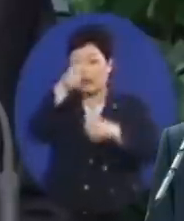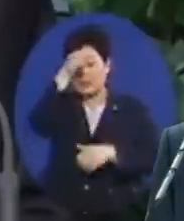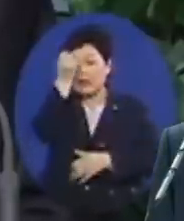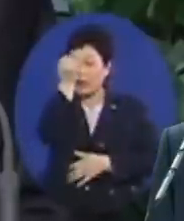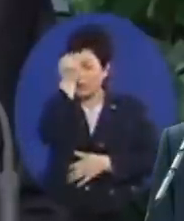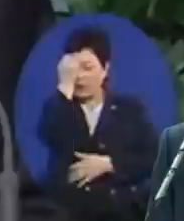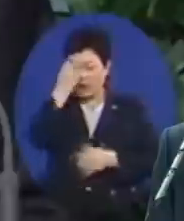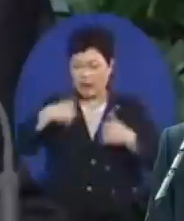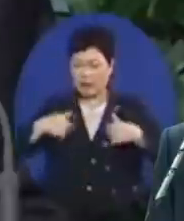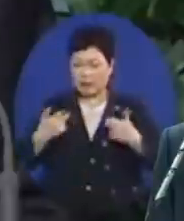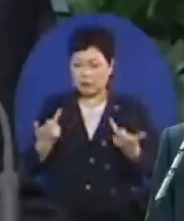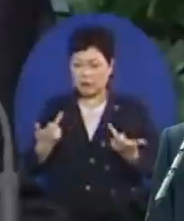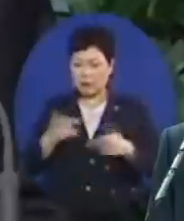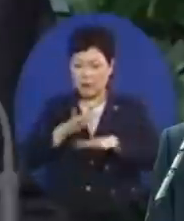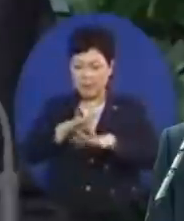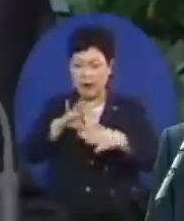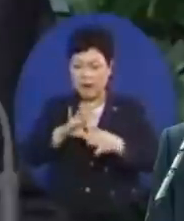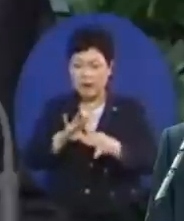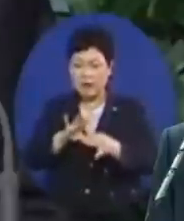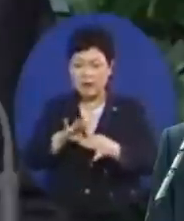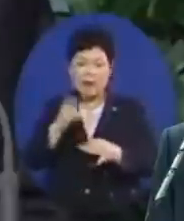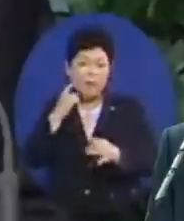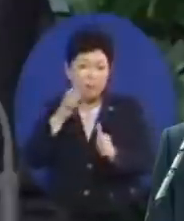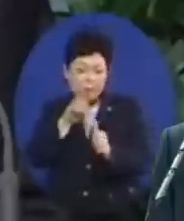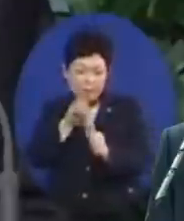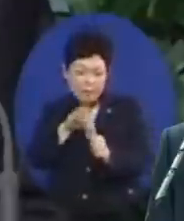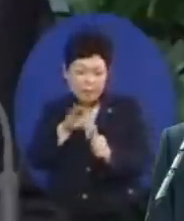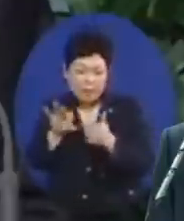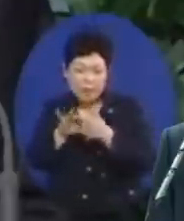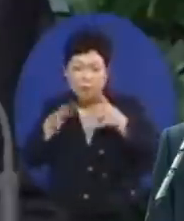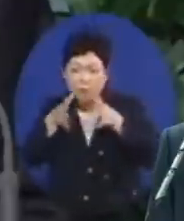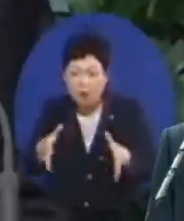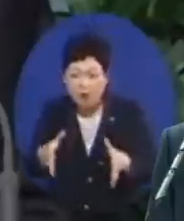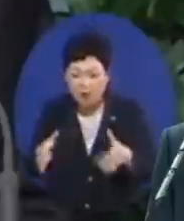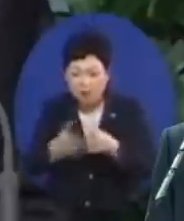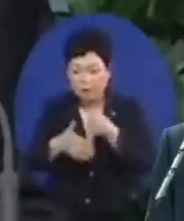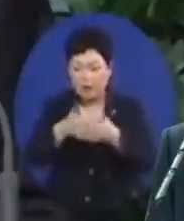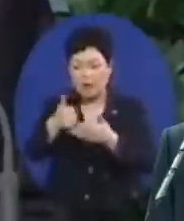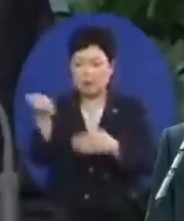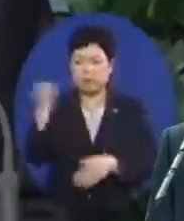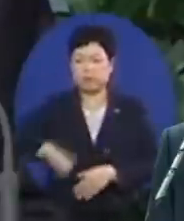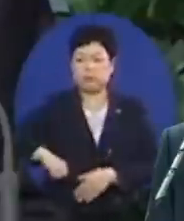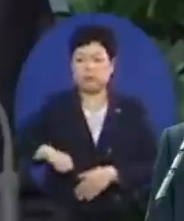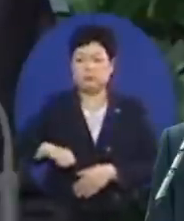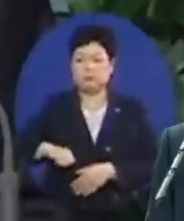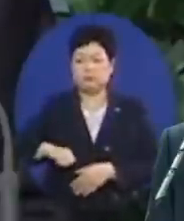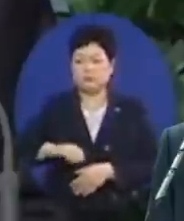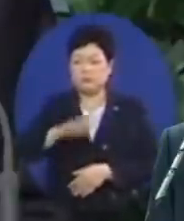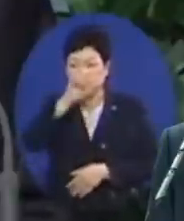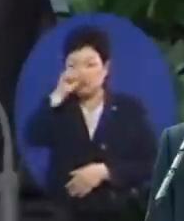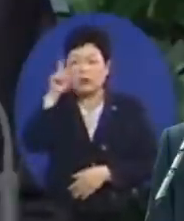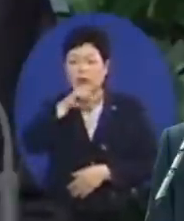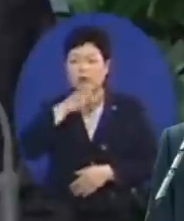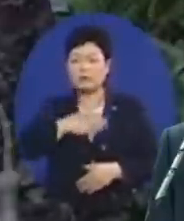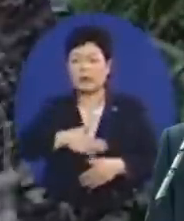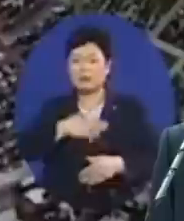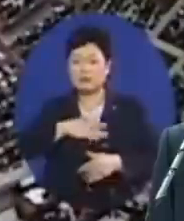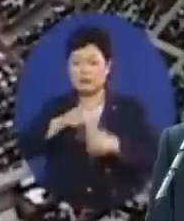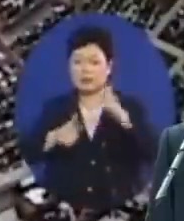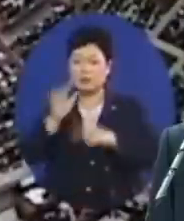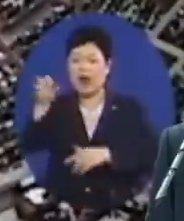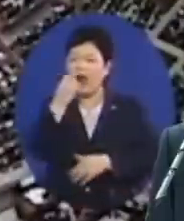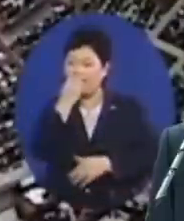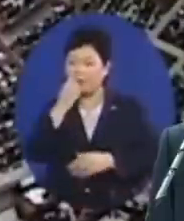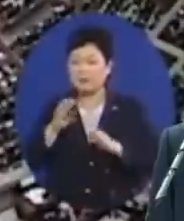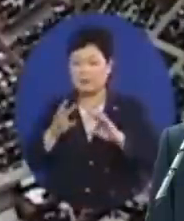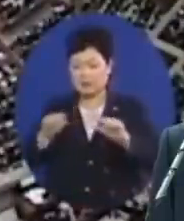에덴에서 그 마귀의 속삭이는 말에 넘어가서 하나님을 거역하고 선악과를 따먹고 오늘 이